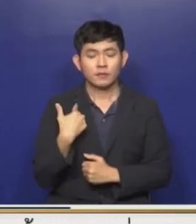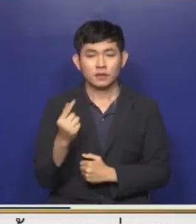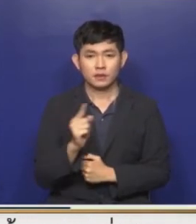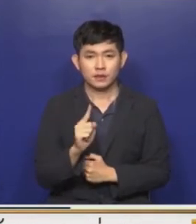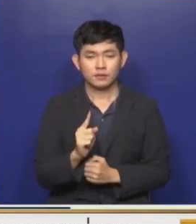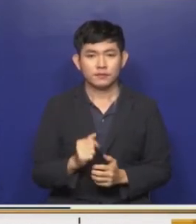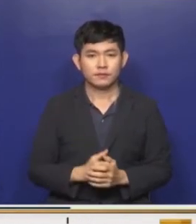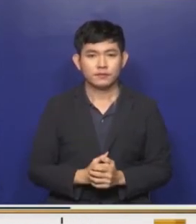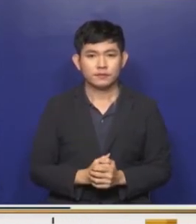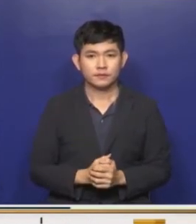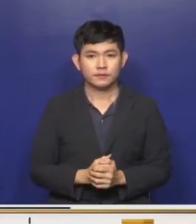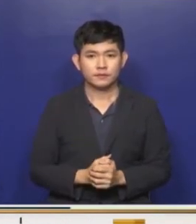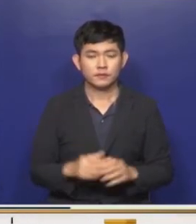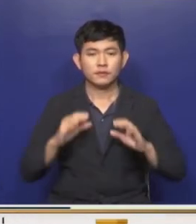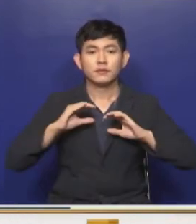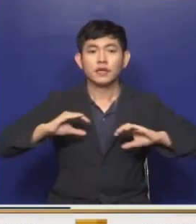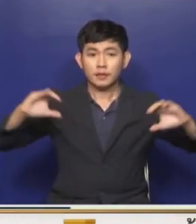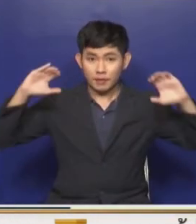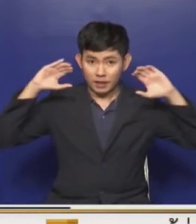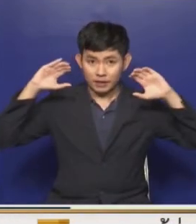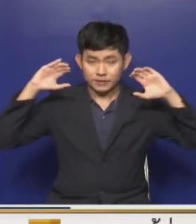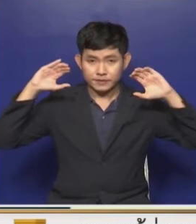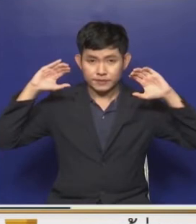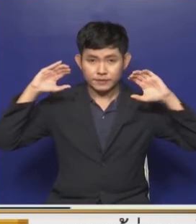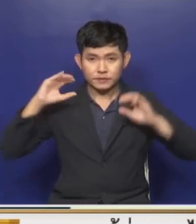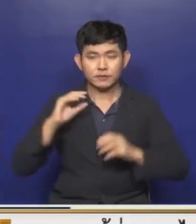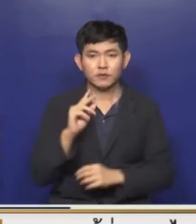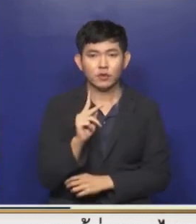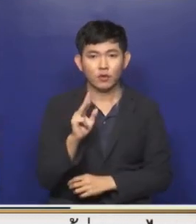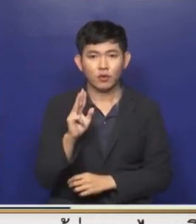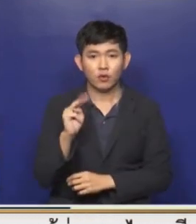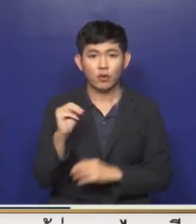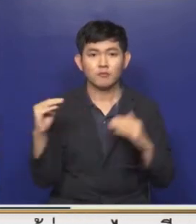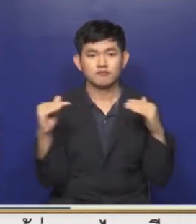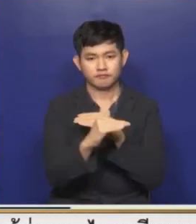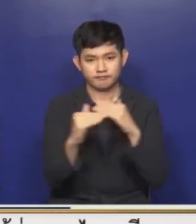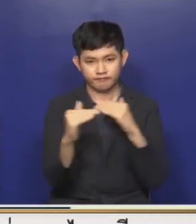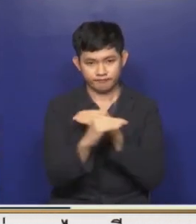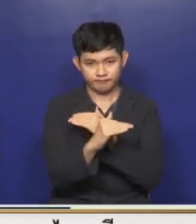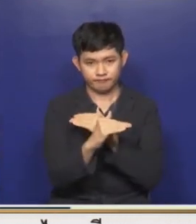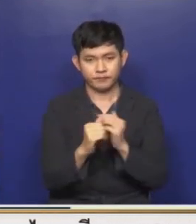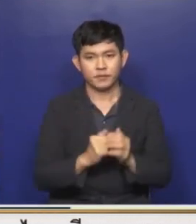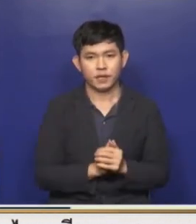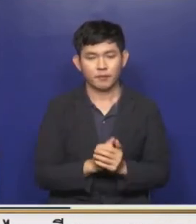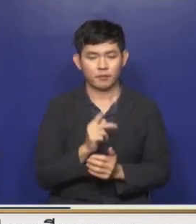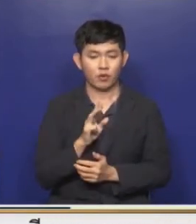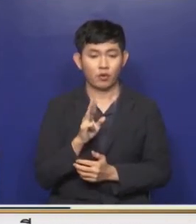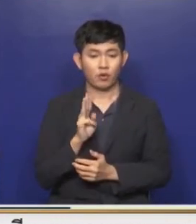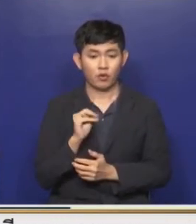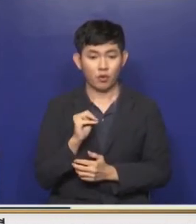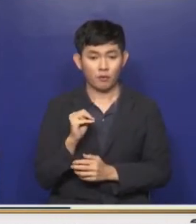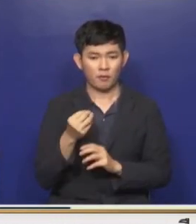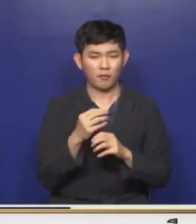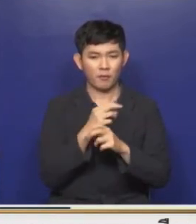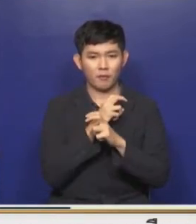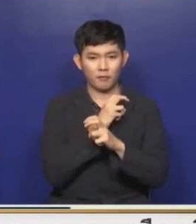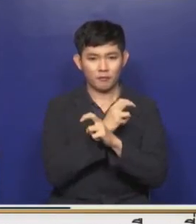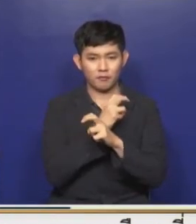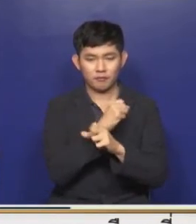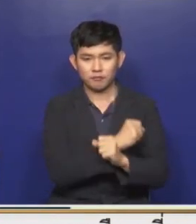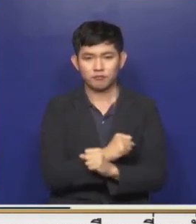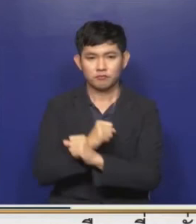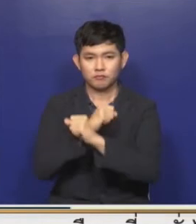ยังทางรฐบาลโดยกลมการขส่งทงบกแล้วกกลคบคุมรพิษได้มีการตรวจ